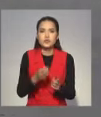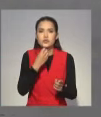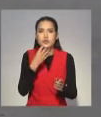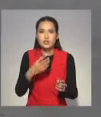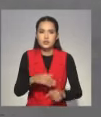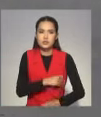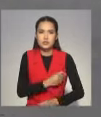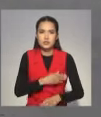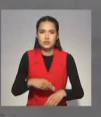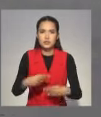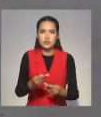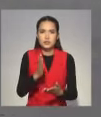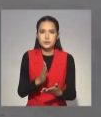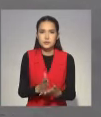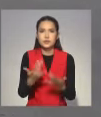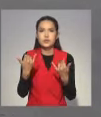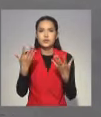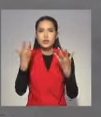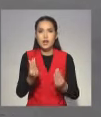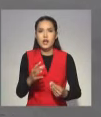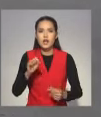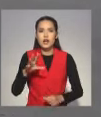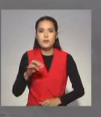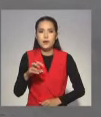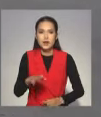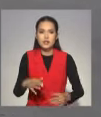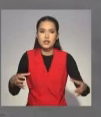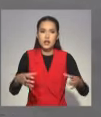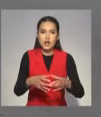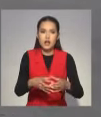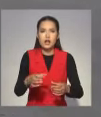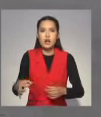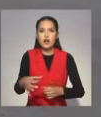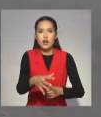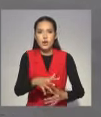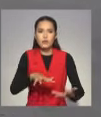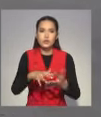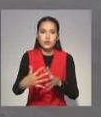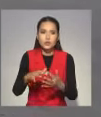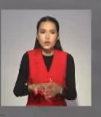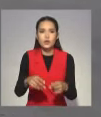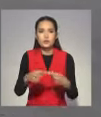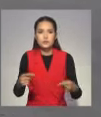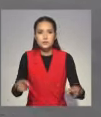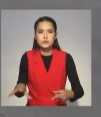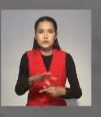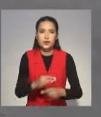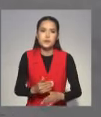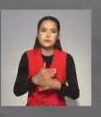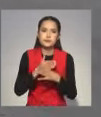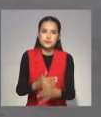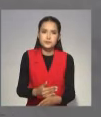түсінеміз. Бүгінгі таңда Аманат партиямыздың мүшелері аудан, ауылдардан өз еріктерімен көмек қолын